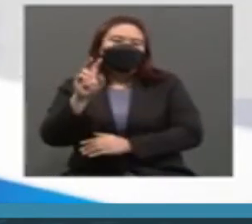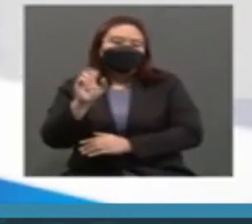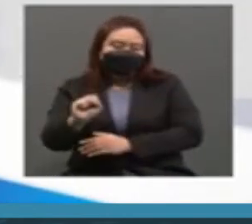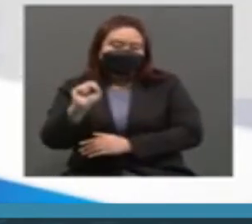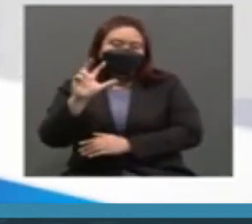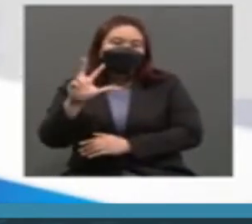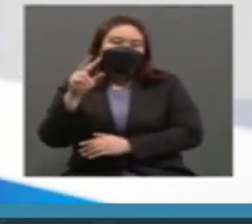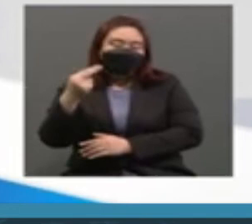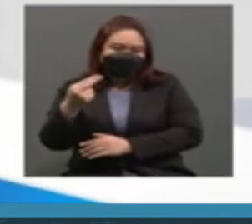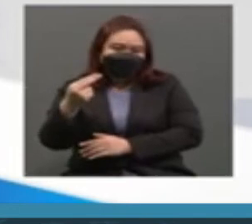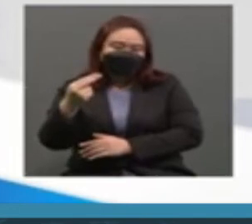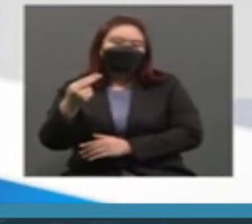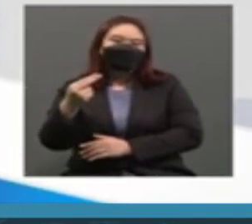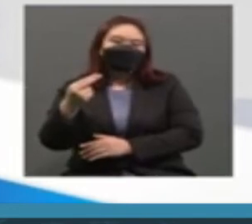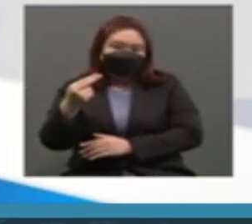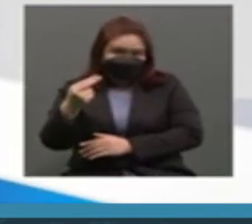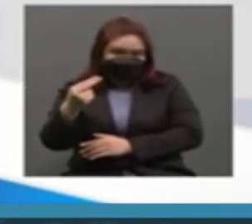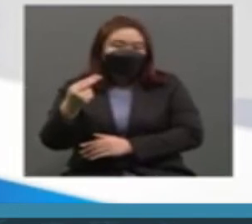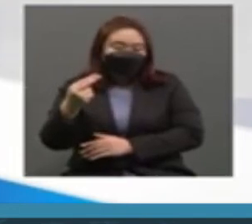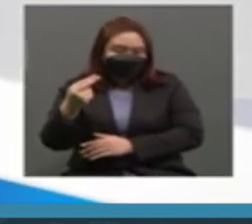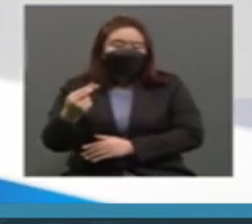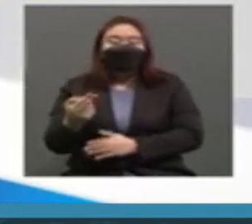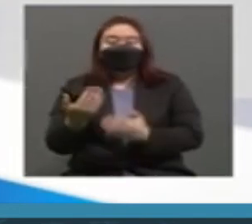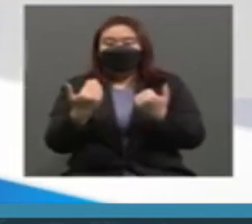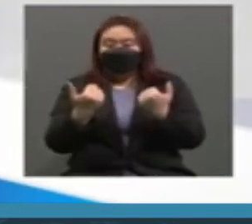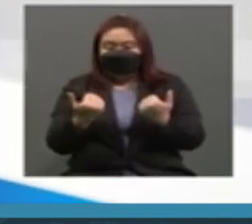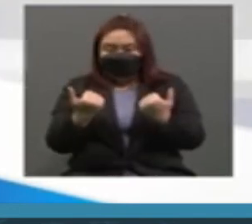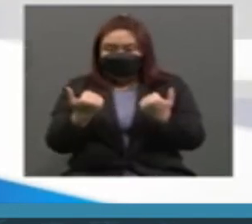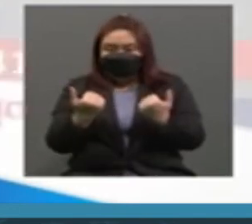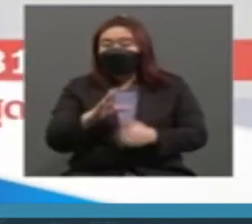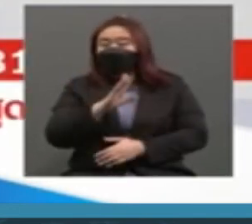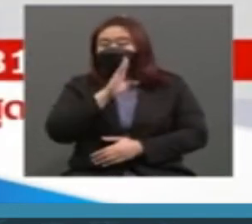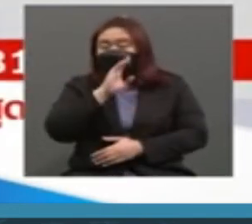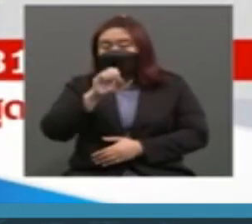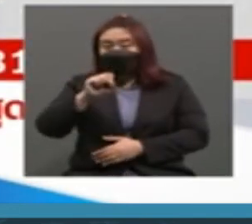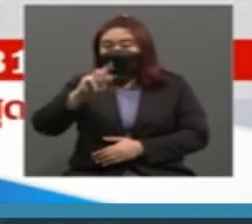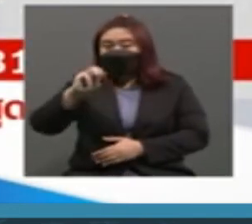นี้จนถึงวันที่31ตุลาคมนี้เอกวินกากนิกรายงาน